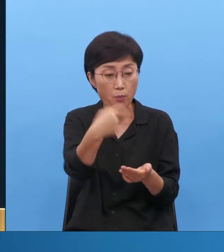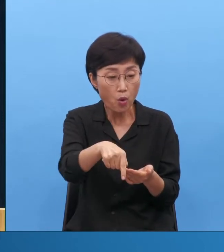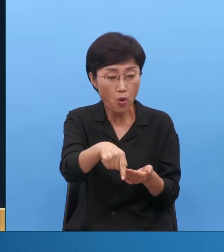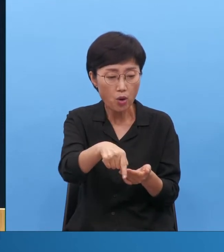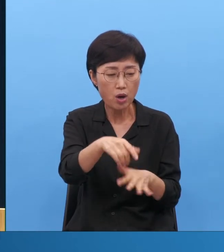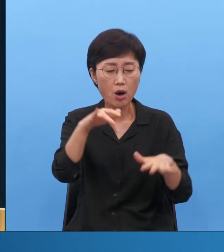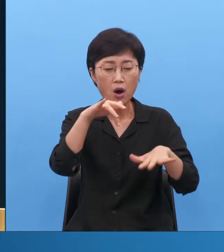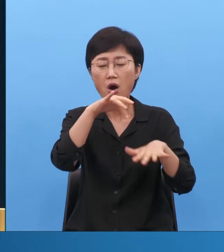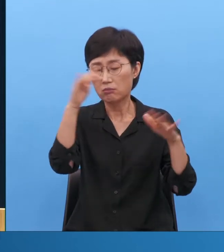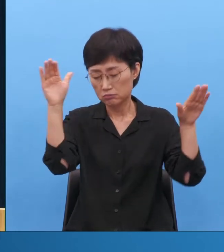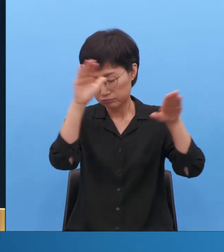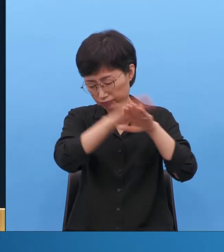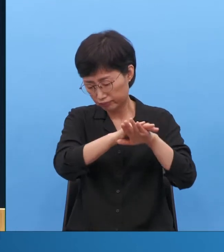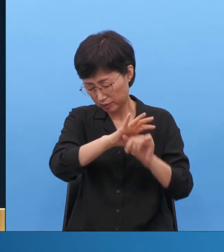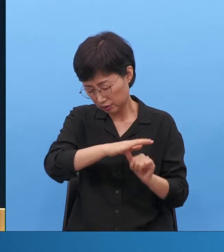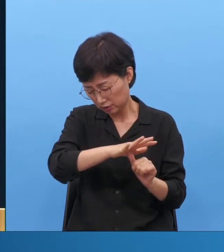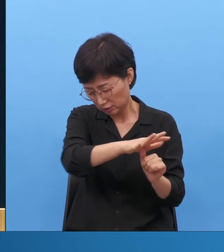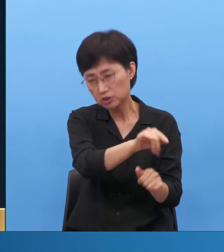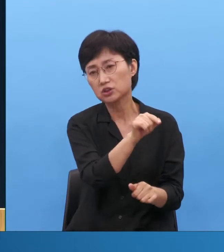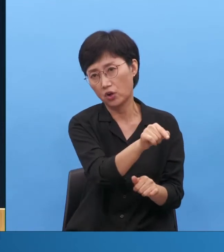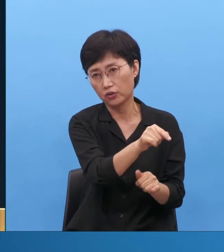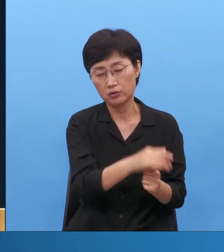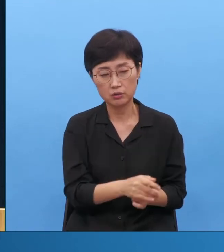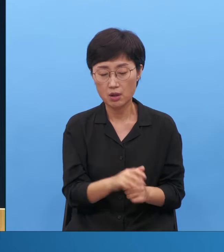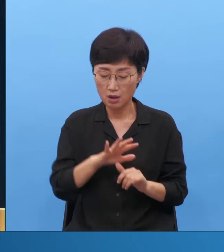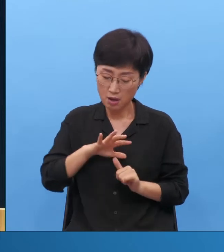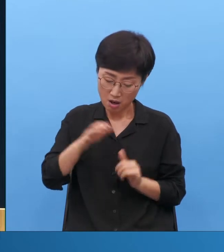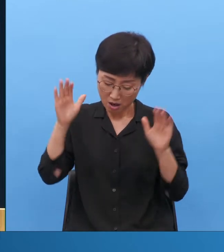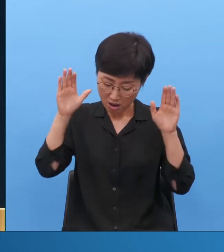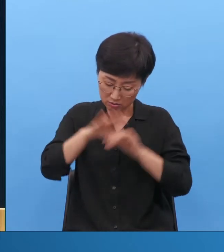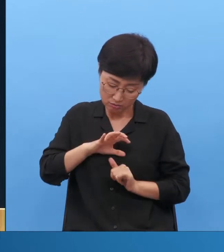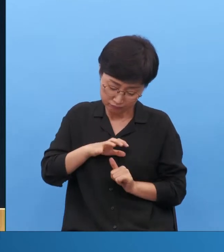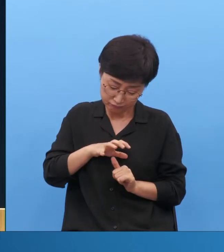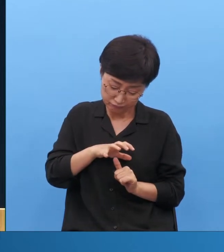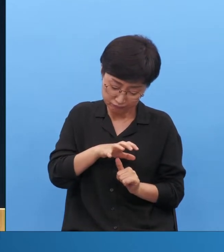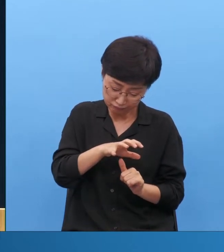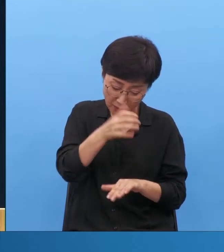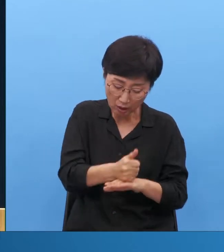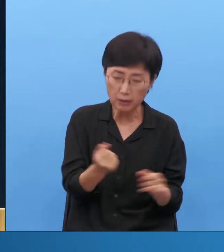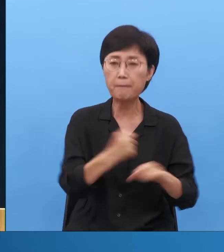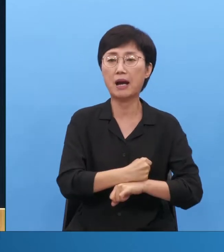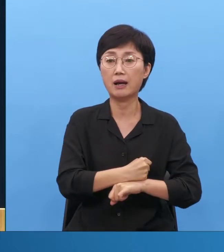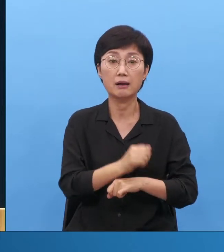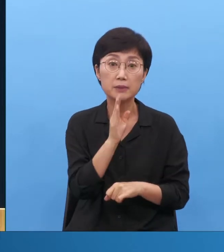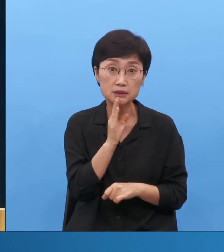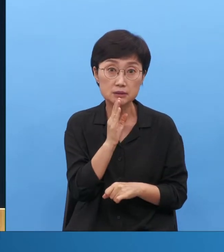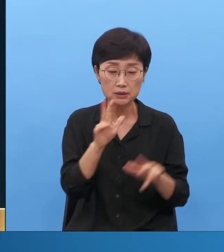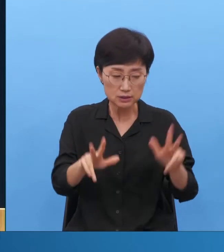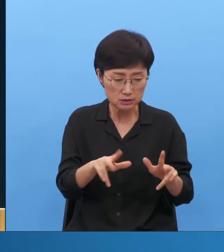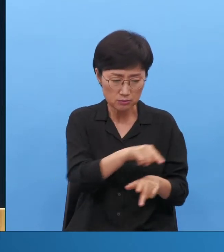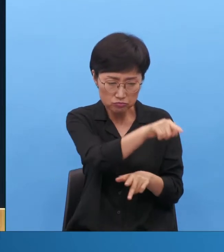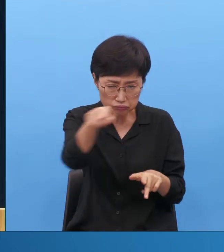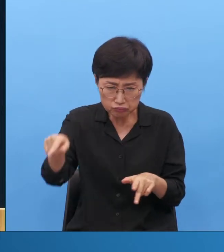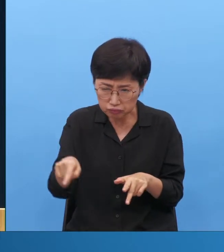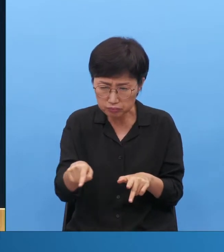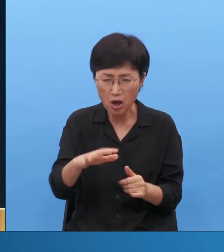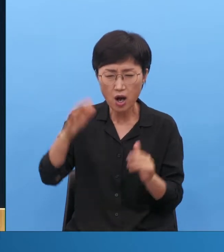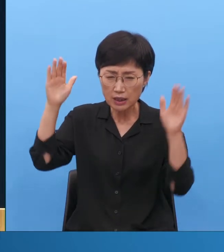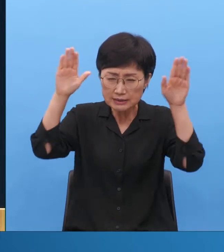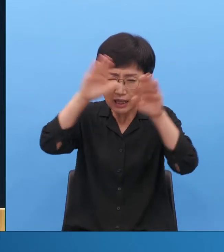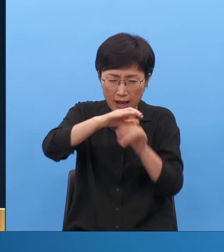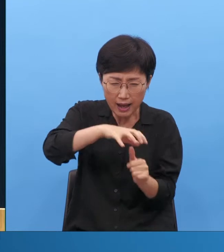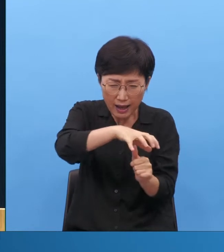It 것이니라. is remaining within the darkness. 언제 망할지 몰라. 지금 어두움 가운데 있는 것이라. You don't even know when you'll face destruction, but you're in the midst of that